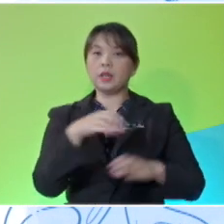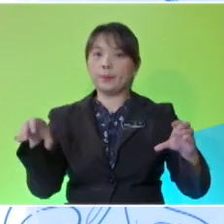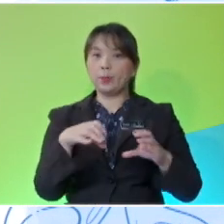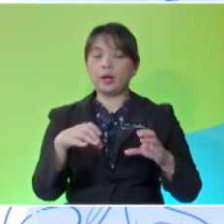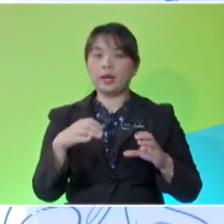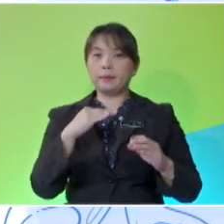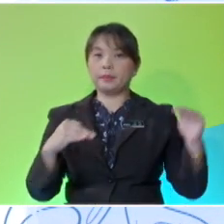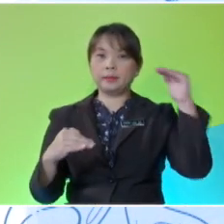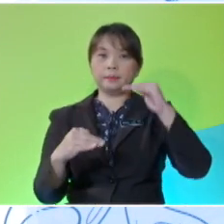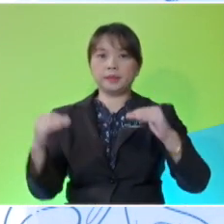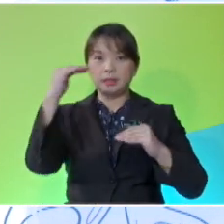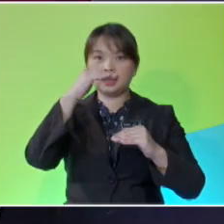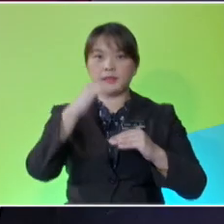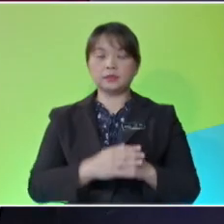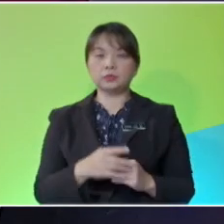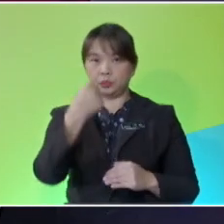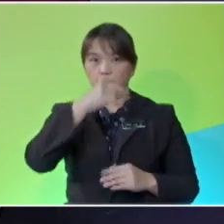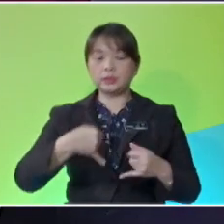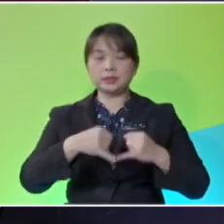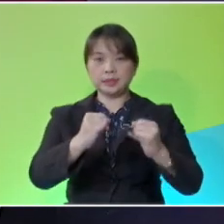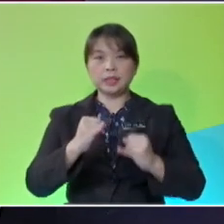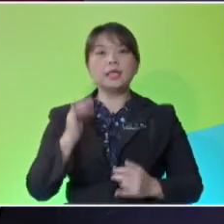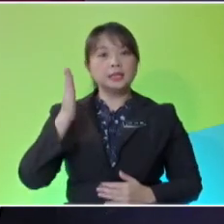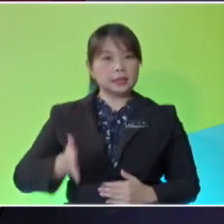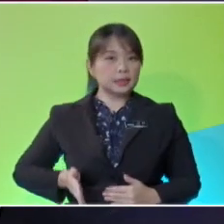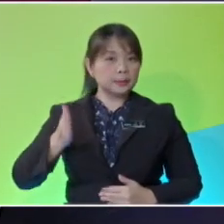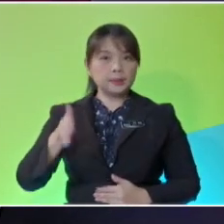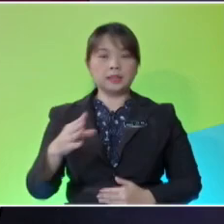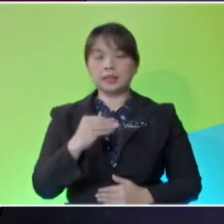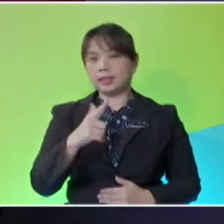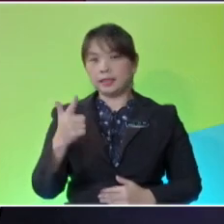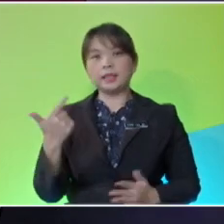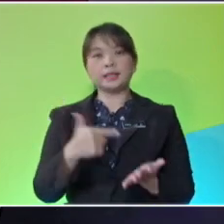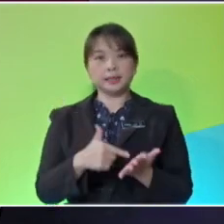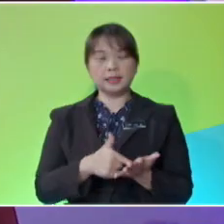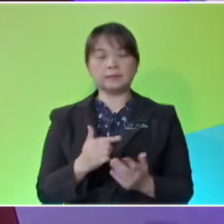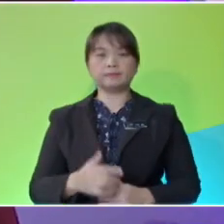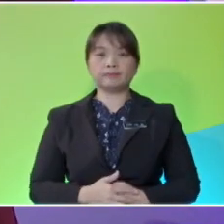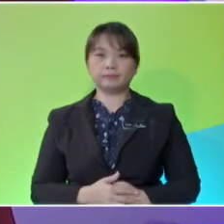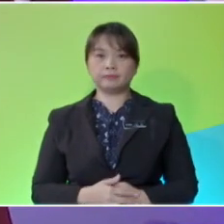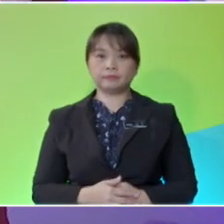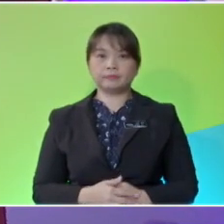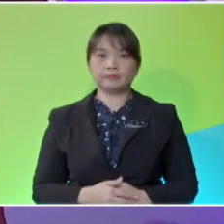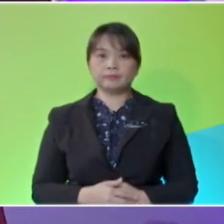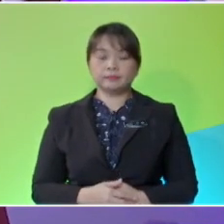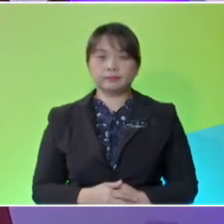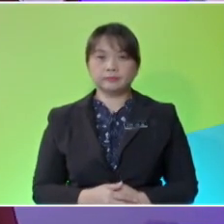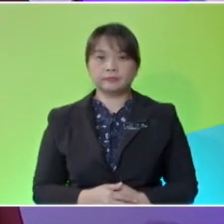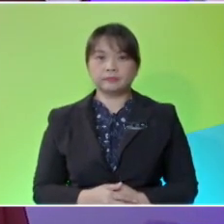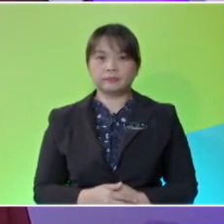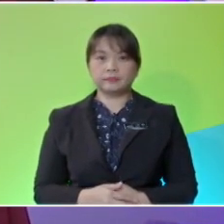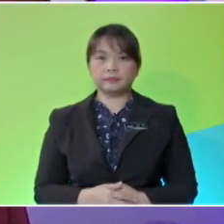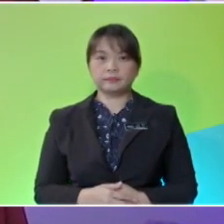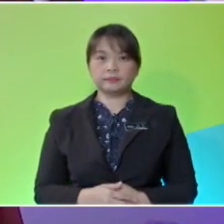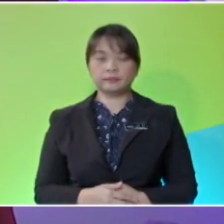pembinaan Jalan Raya pembinaan jalan kereta api jadi itu adalah kawasan Tanah Pamah alasan yang rate Oke seperti yang ditunjukkan